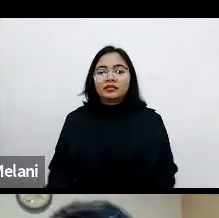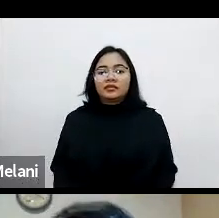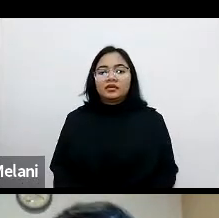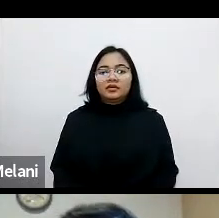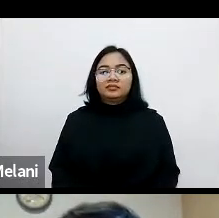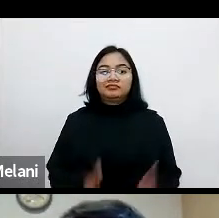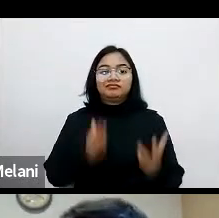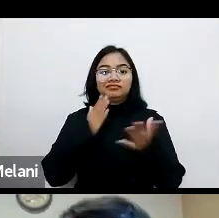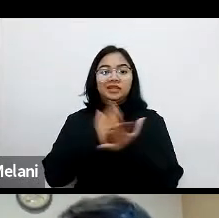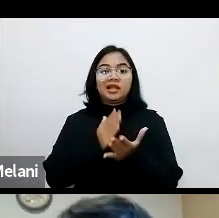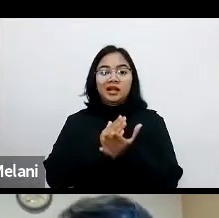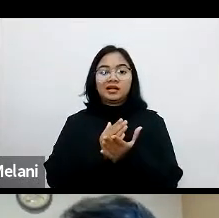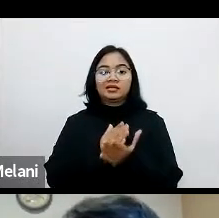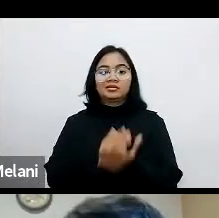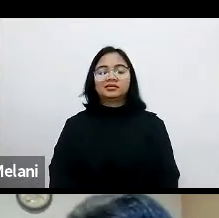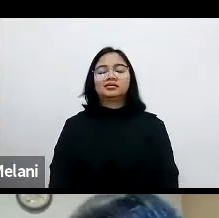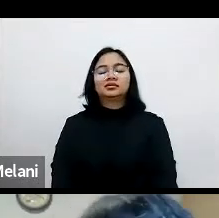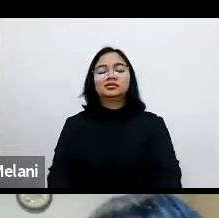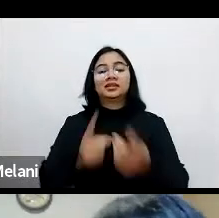tantangan, akan tetapi misalnya